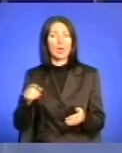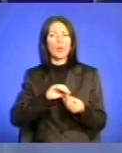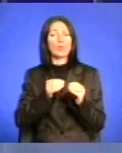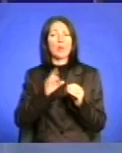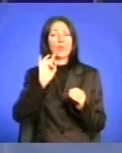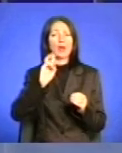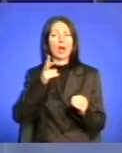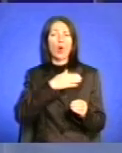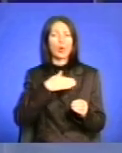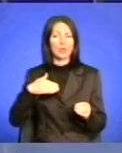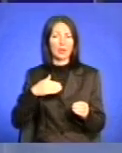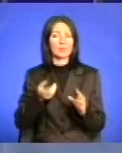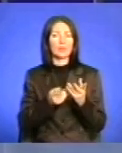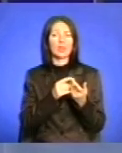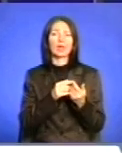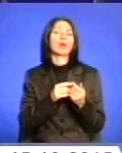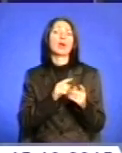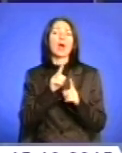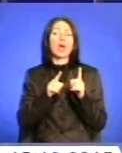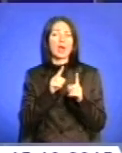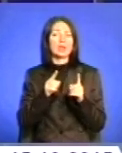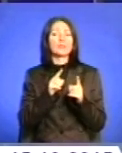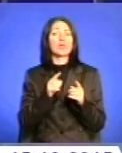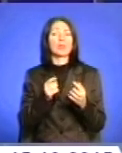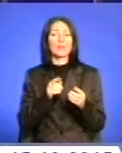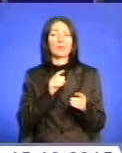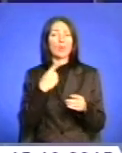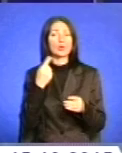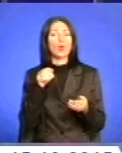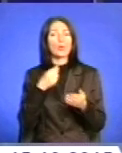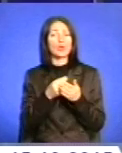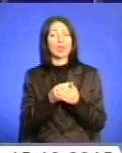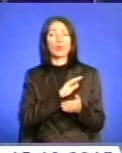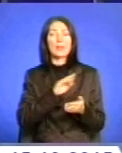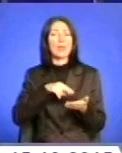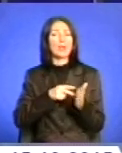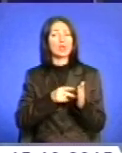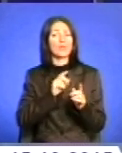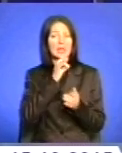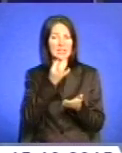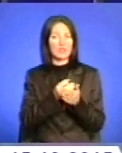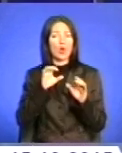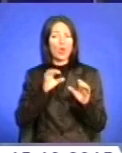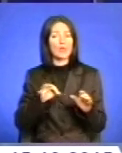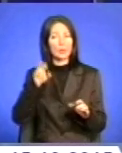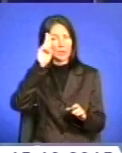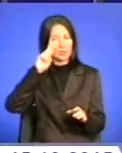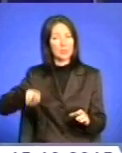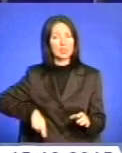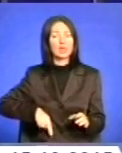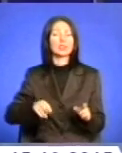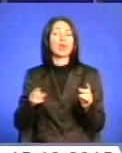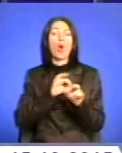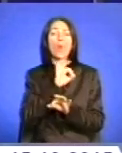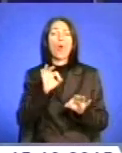Кілька звернень до вищого керівництва, зміни до обласного бюджету, неплановий звіт голови обласної державної адміністрації, жваве обговорення